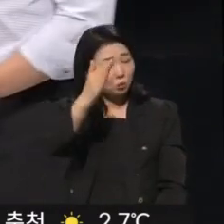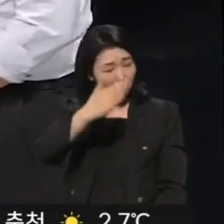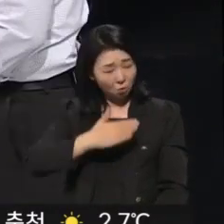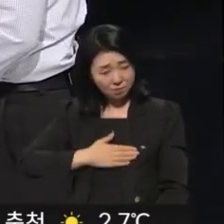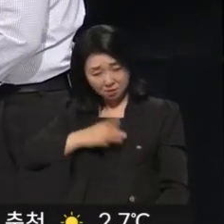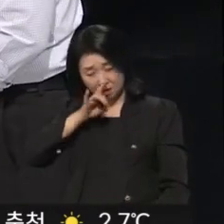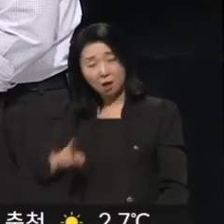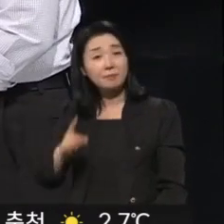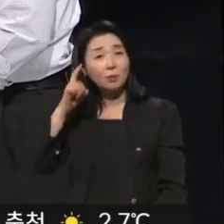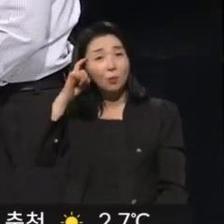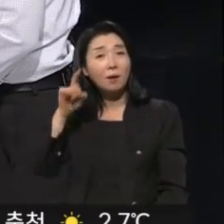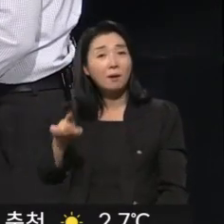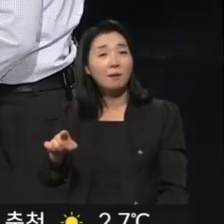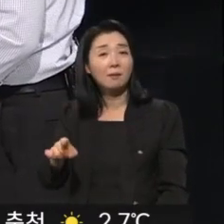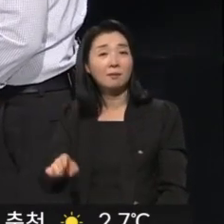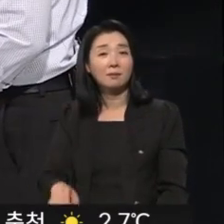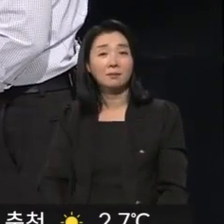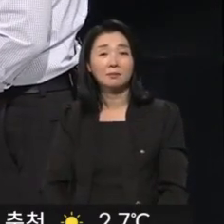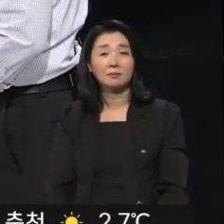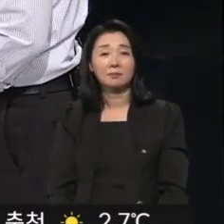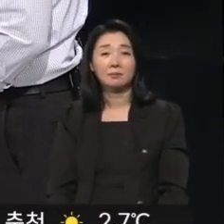되고 난 안 돼였는데요.